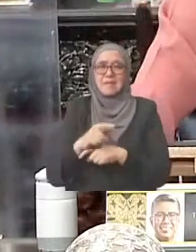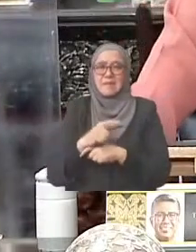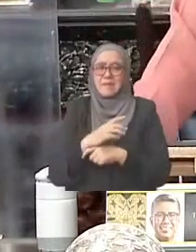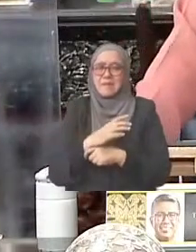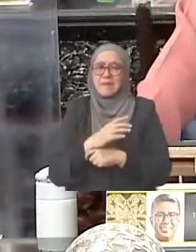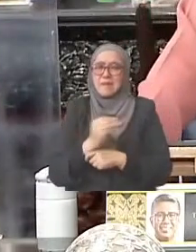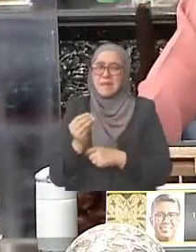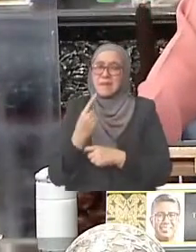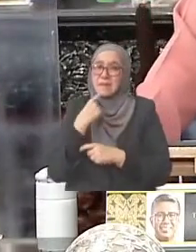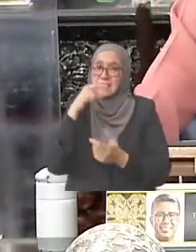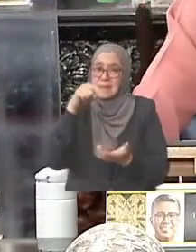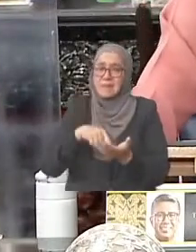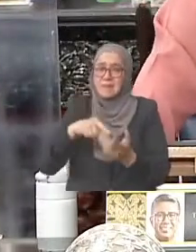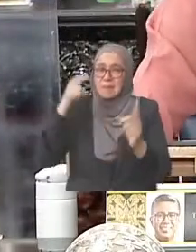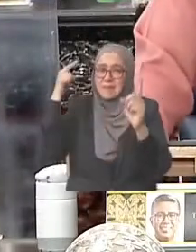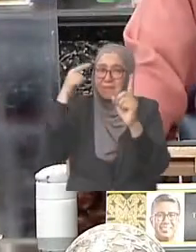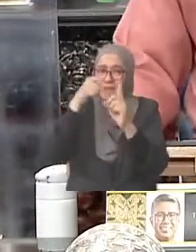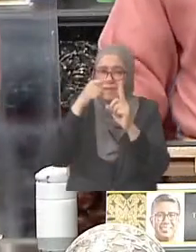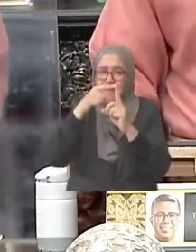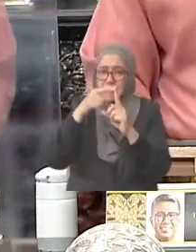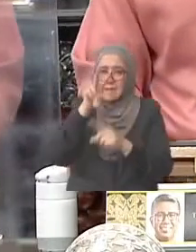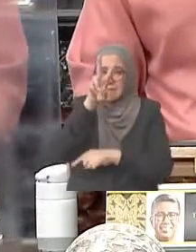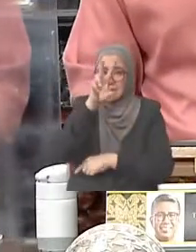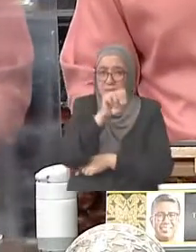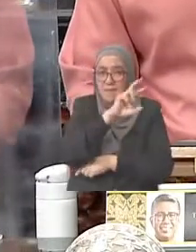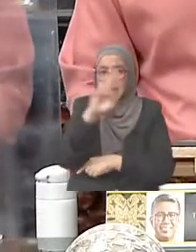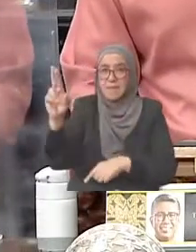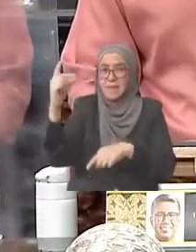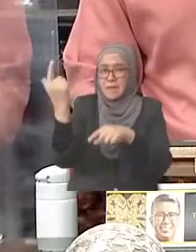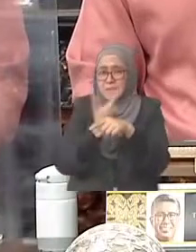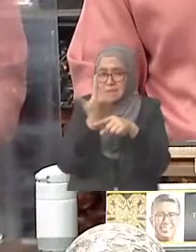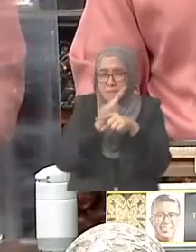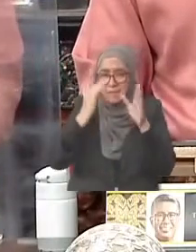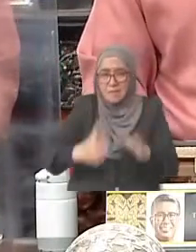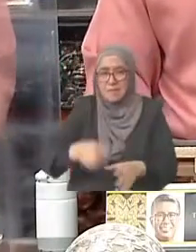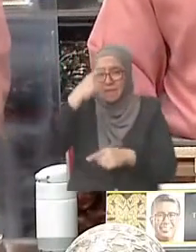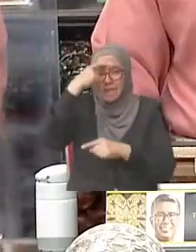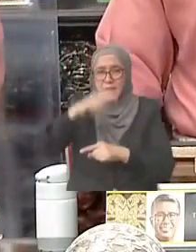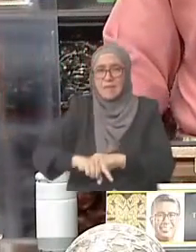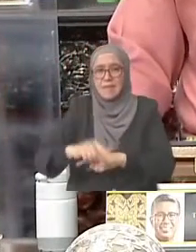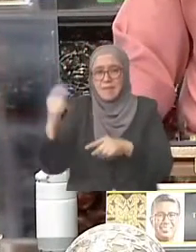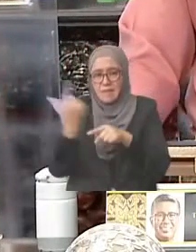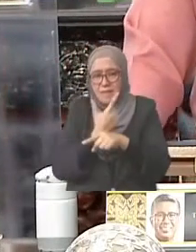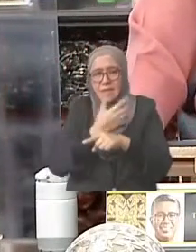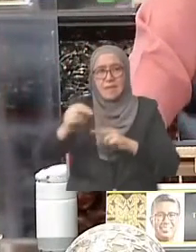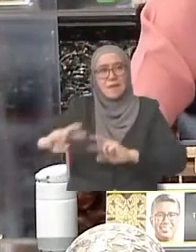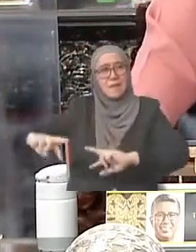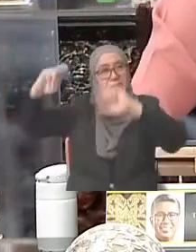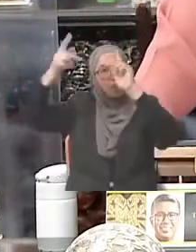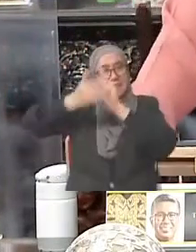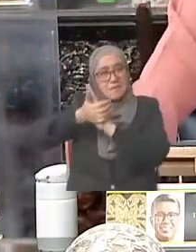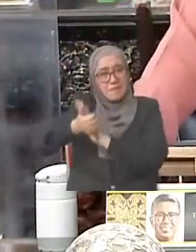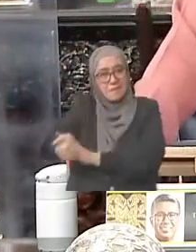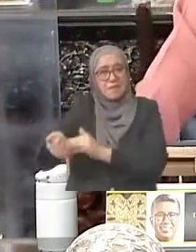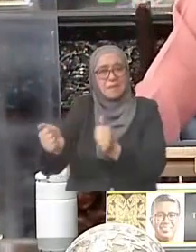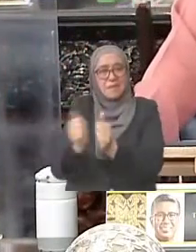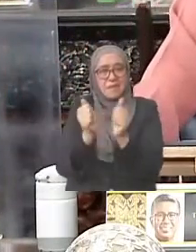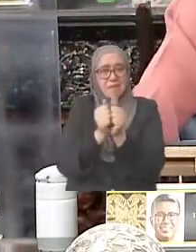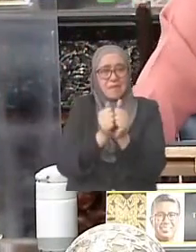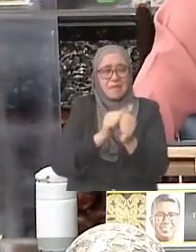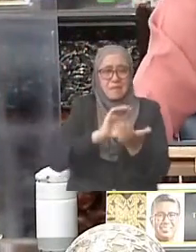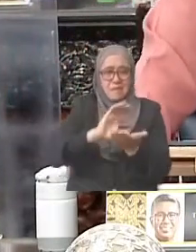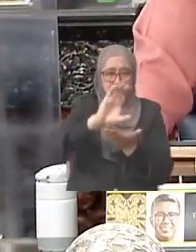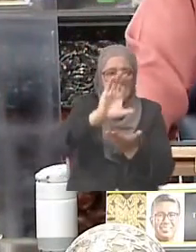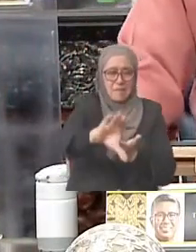220.000 pelatih untuk menjalani pelbagai program pelatihan dan peningkatan kemahiran dengan peruntukan keseluruhan satu